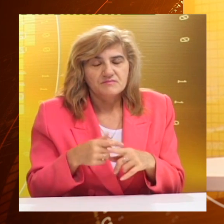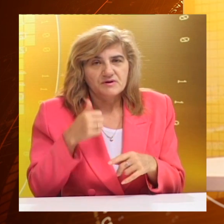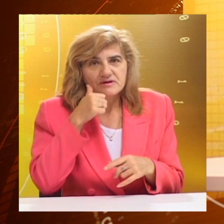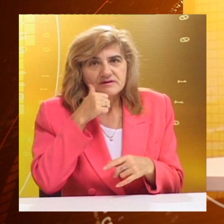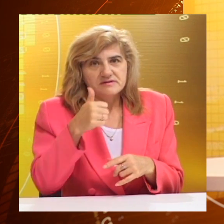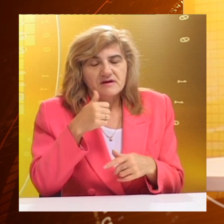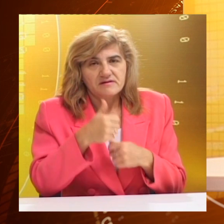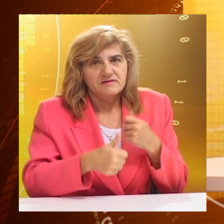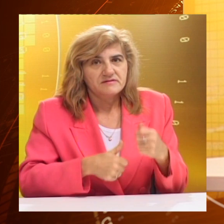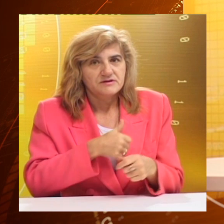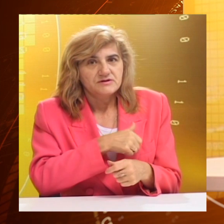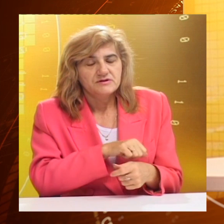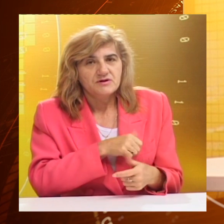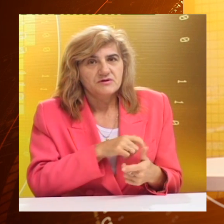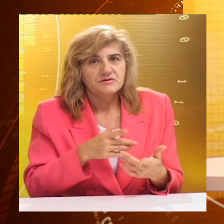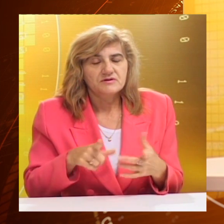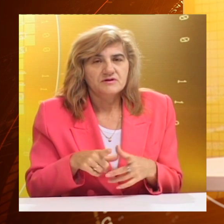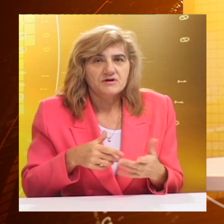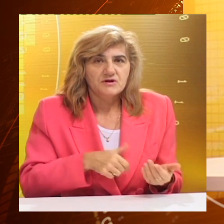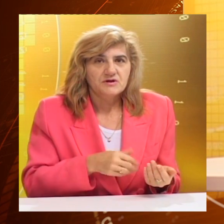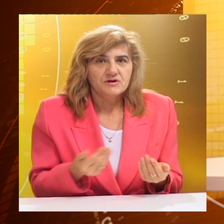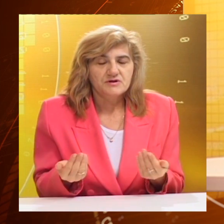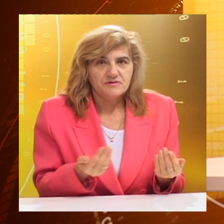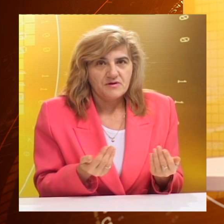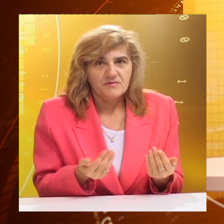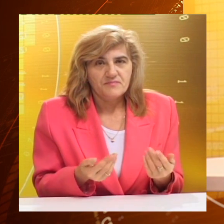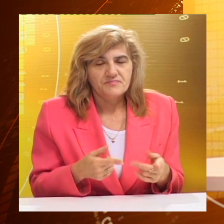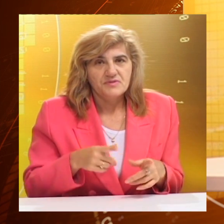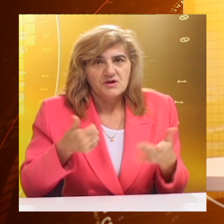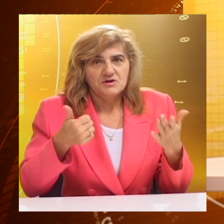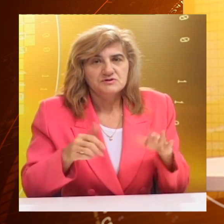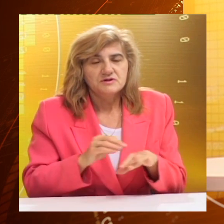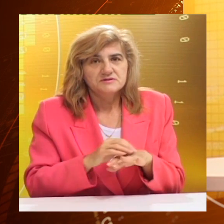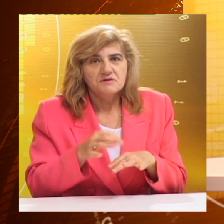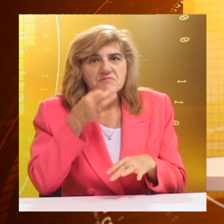obeležavanja Nacionalne nedelje dojenja. U našem gradu, prema procenama, oko